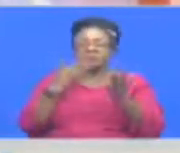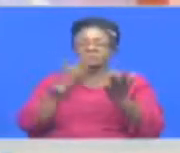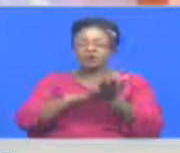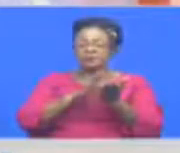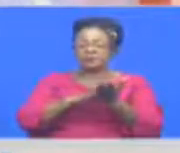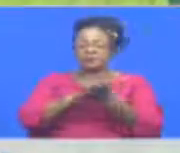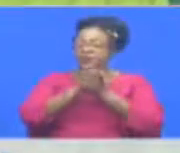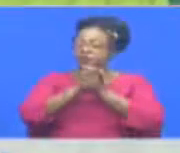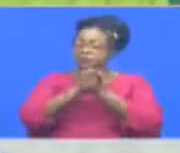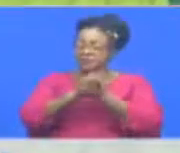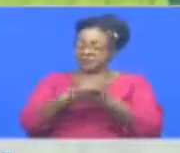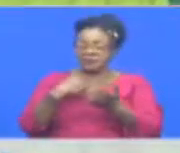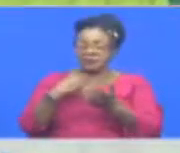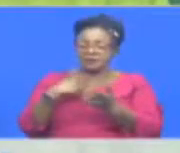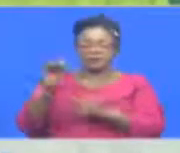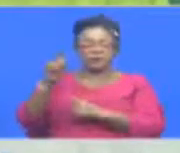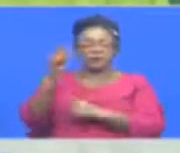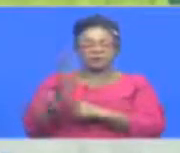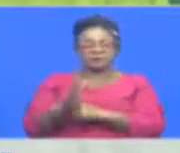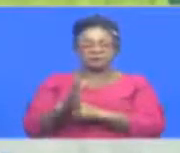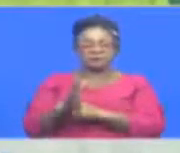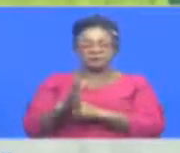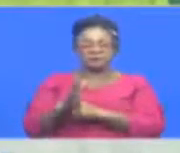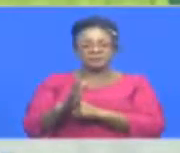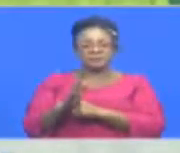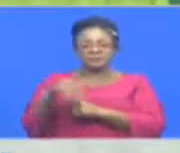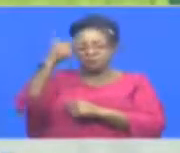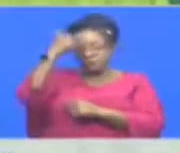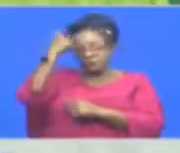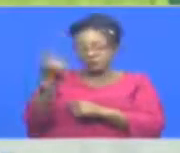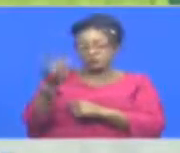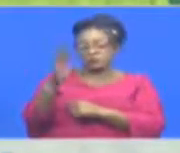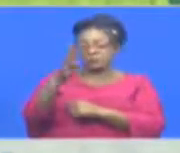kwa Wakenya. Kwa sababu sasa BBI imeisha,